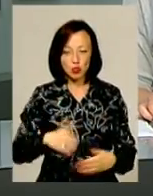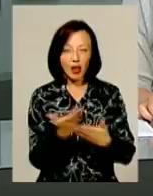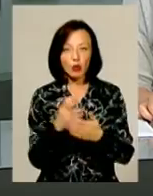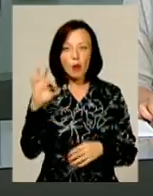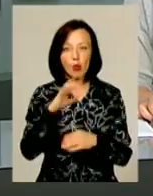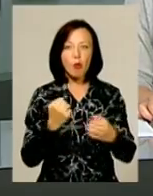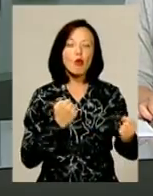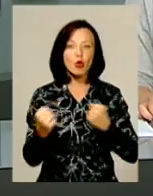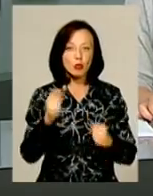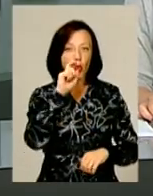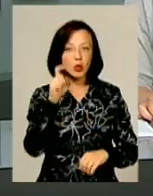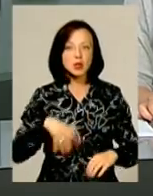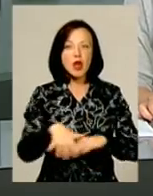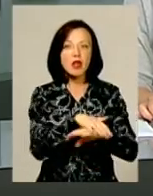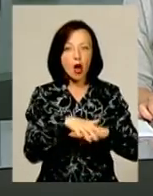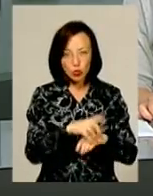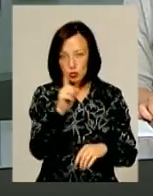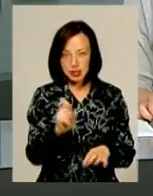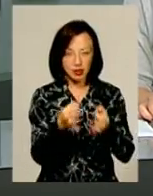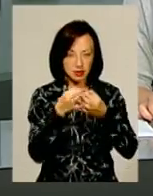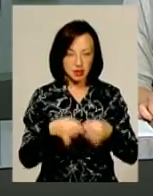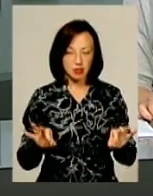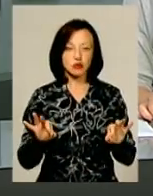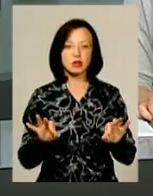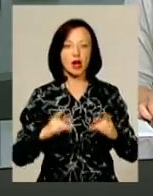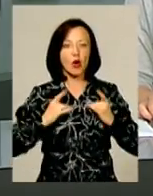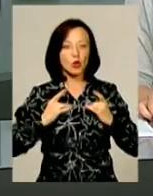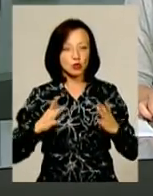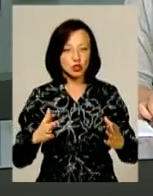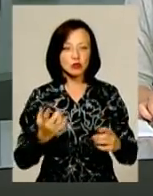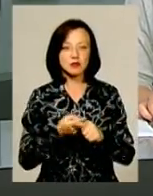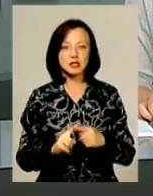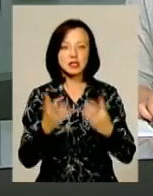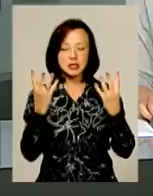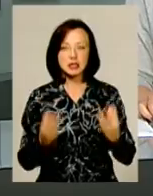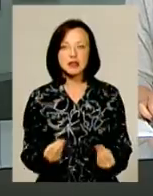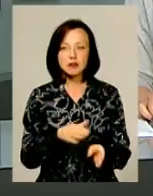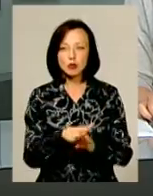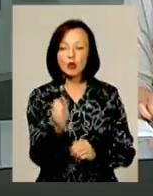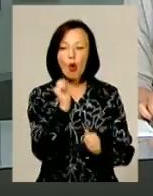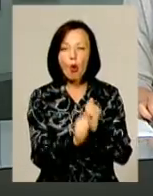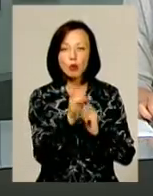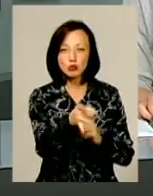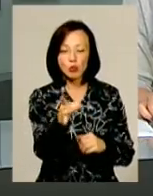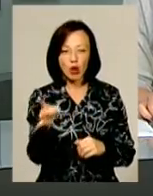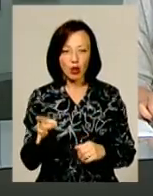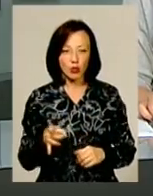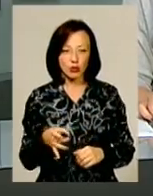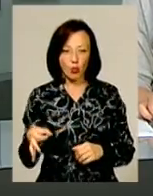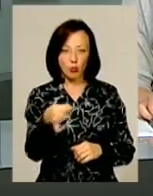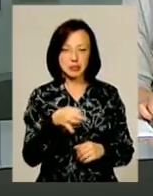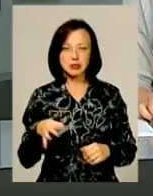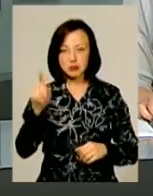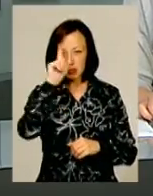про боротьбу українського народу за незалежність. Урочистості у ці дні відбудуться у кожному районі області.